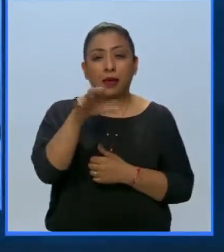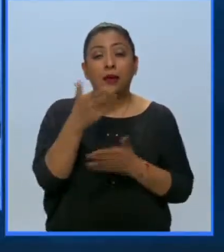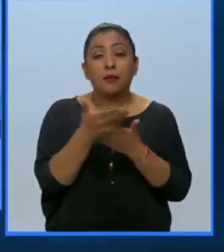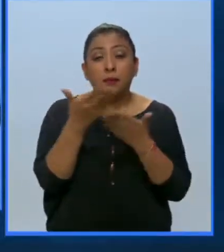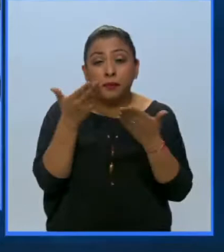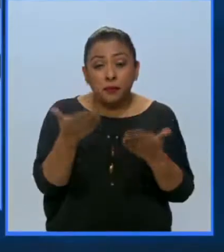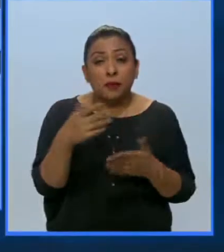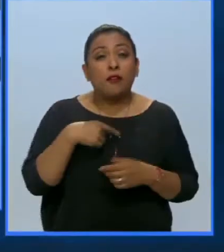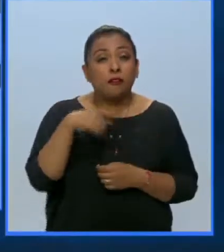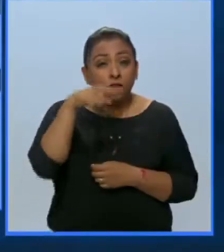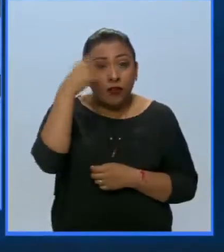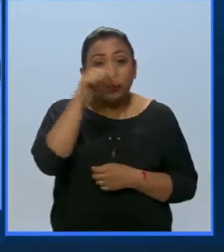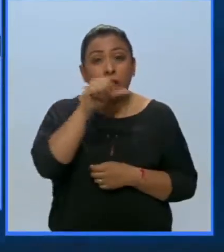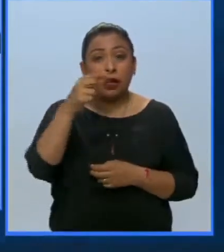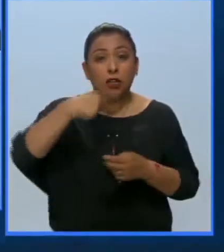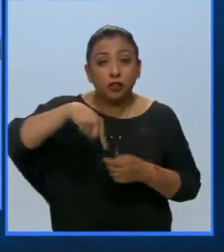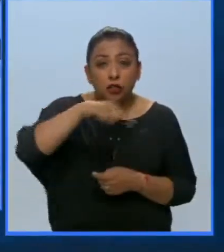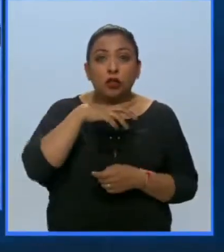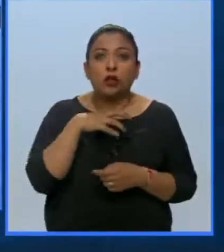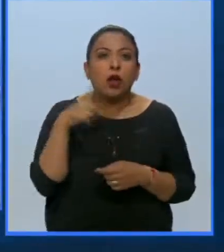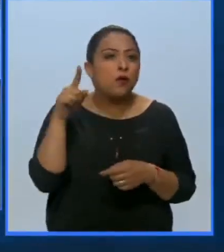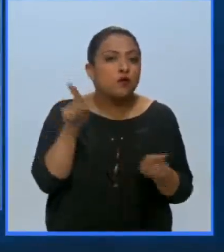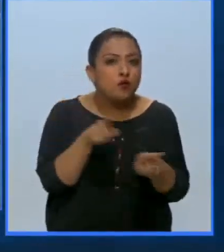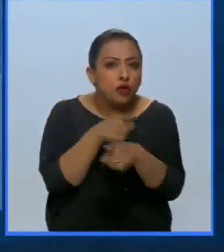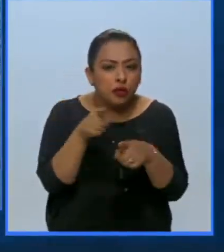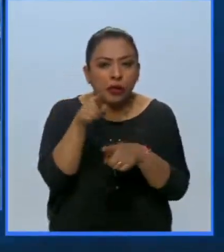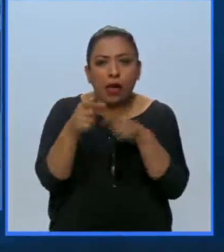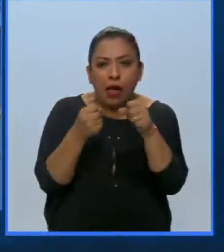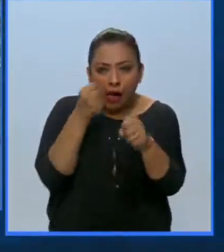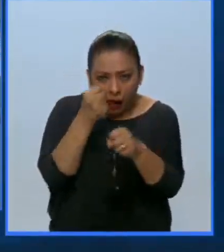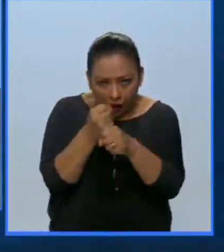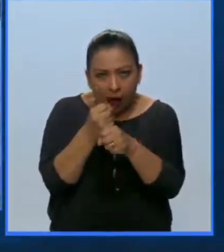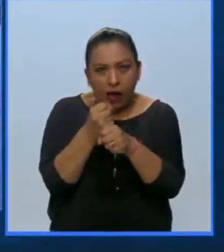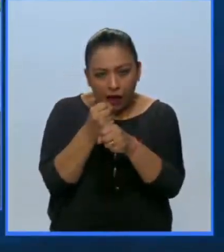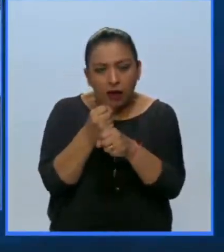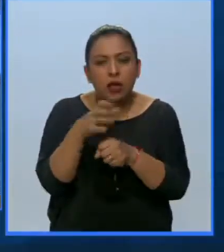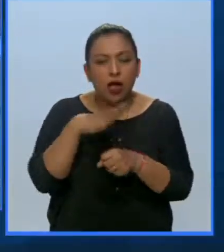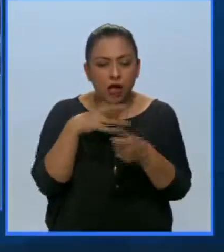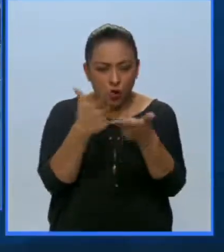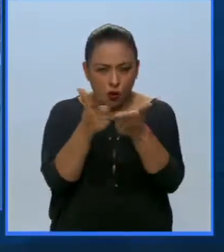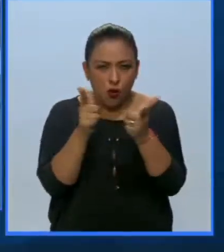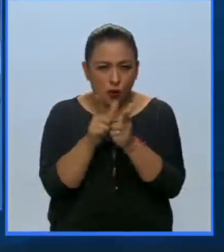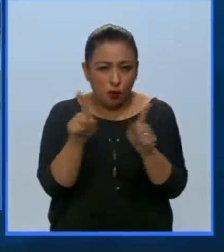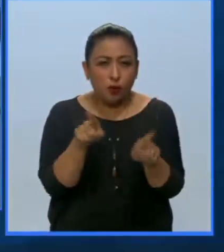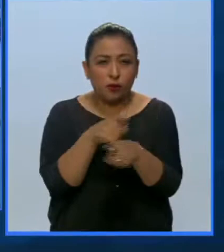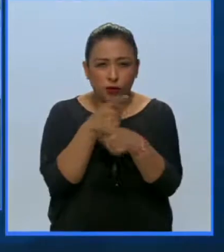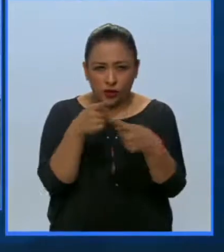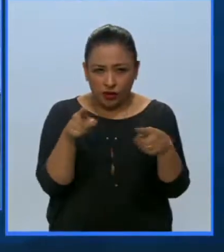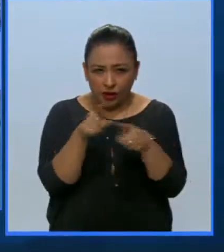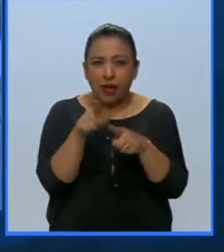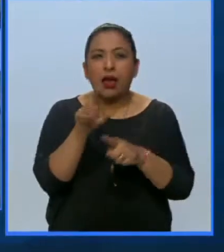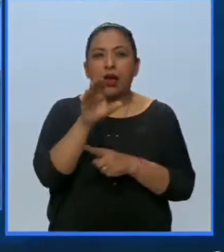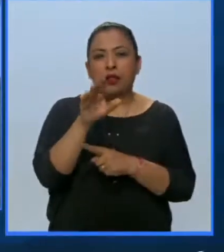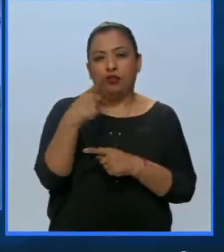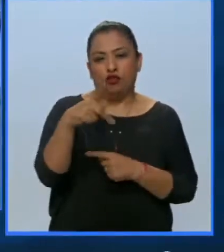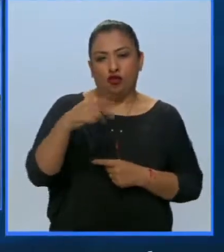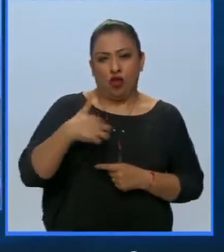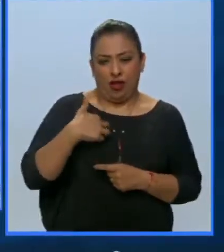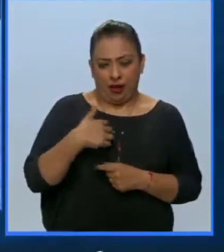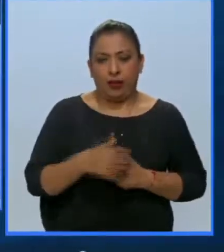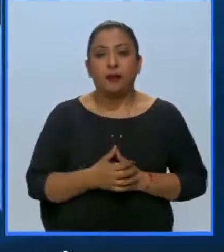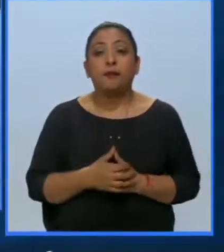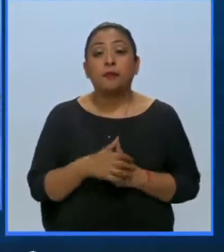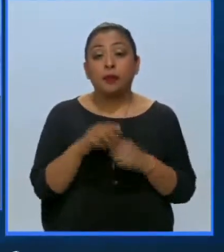plus simple pour nous de faire de la musique ainsi. Et ça fait donc 7 ans qu'on est une formation musicale francophone du